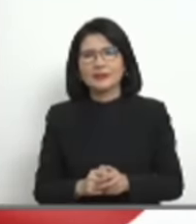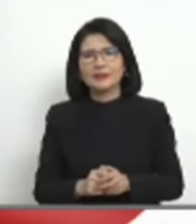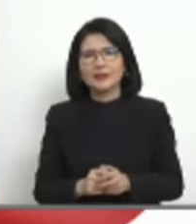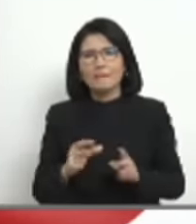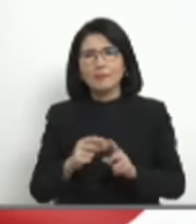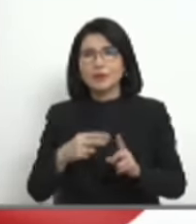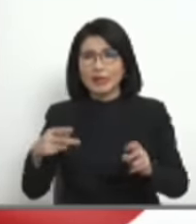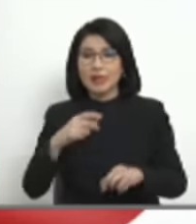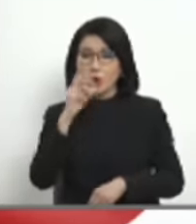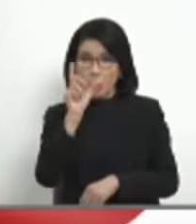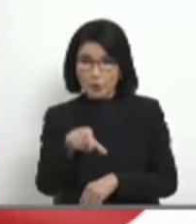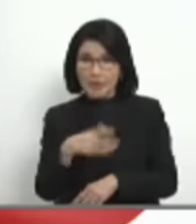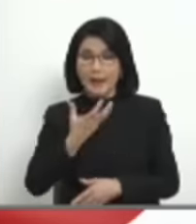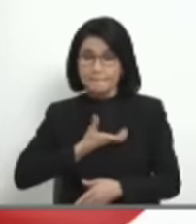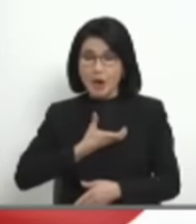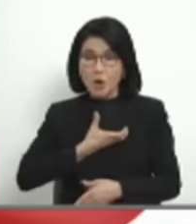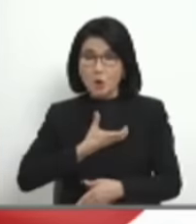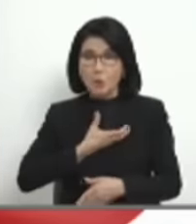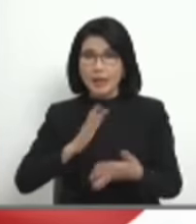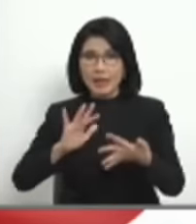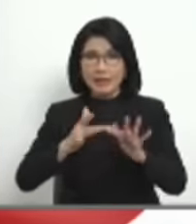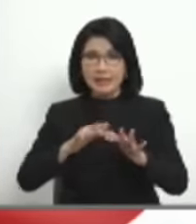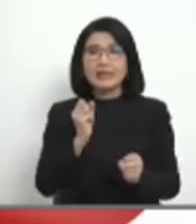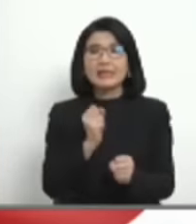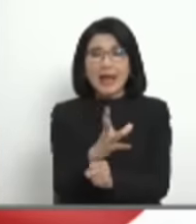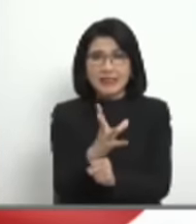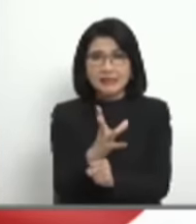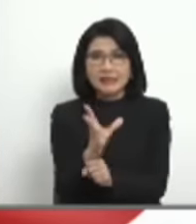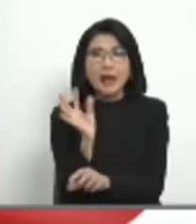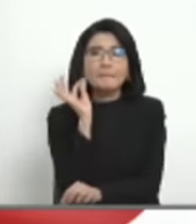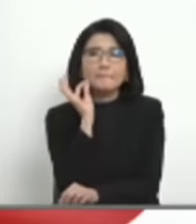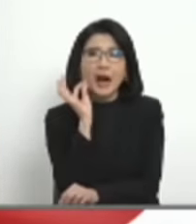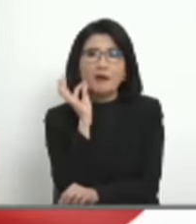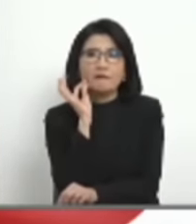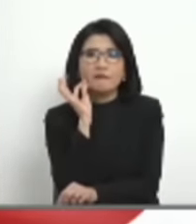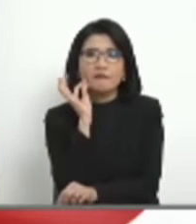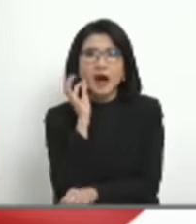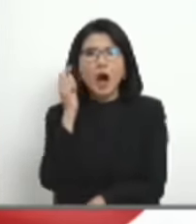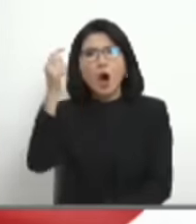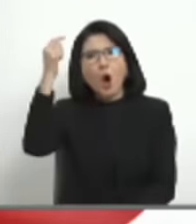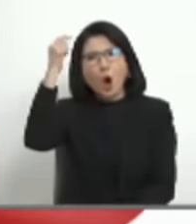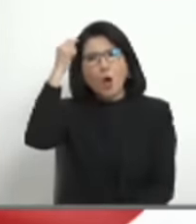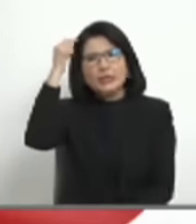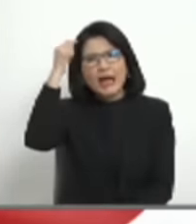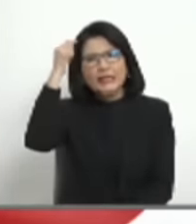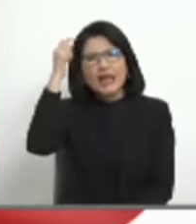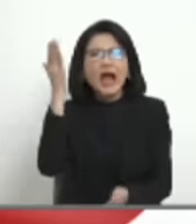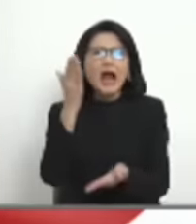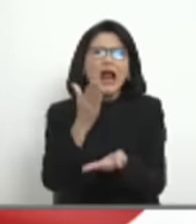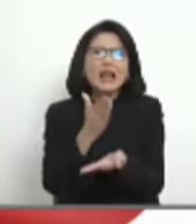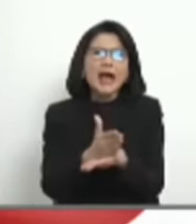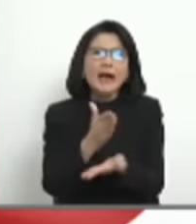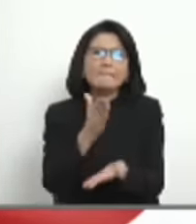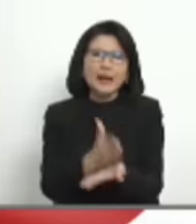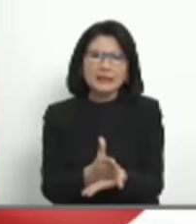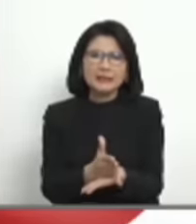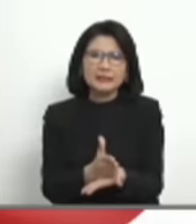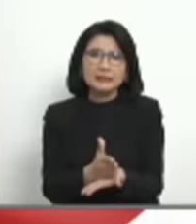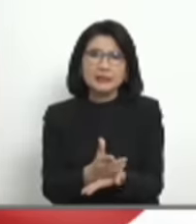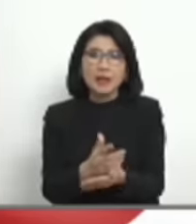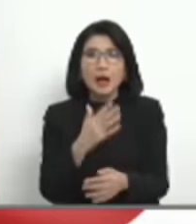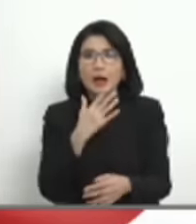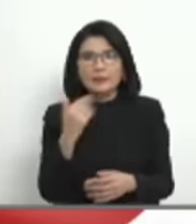yang menginginkan internet gratis itu Maaf ini Pak otaknya lambat padahal biasanya mereka